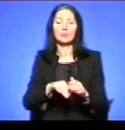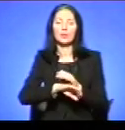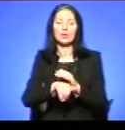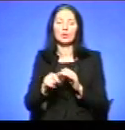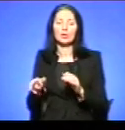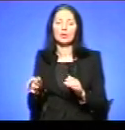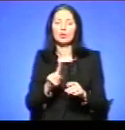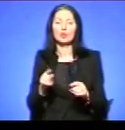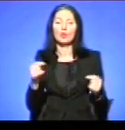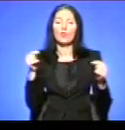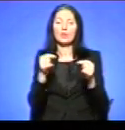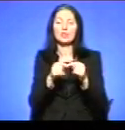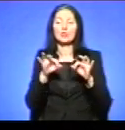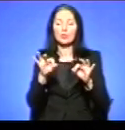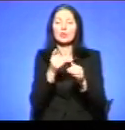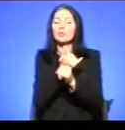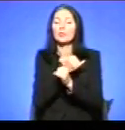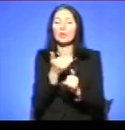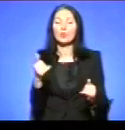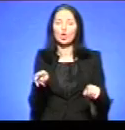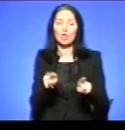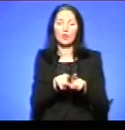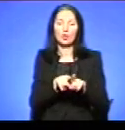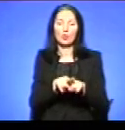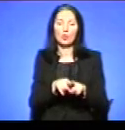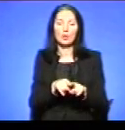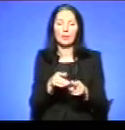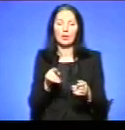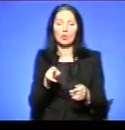жертви неможливо такого зазначити, оскільки